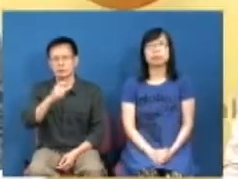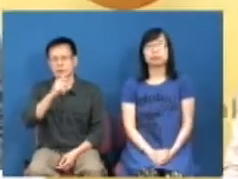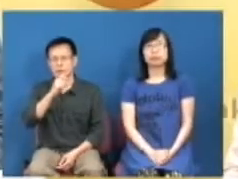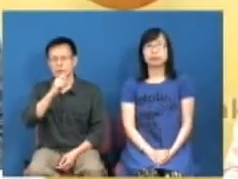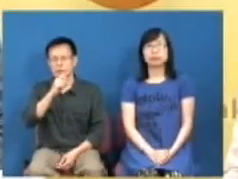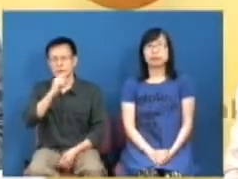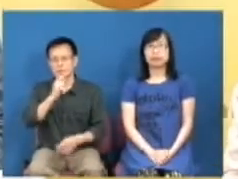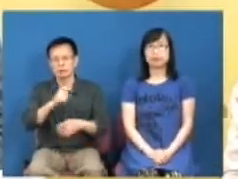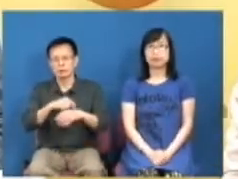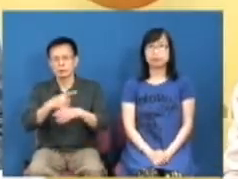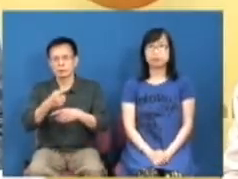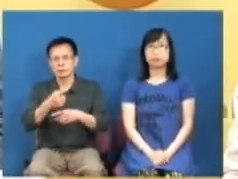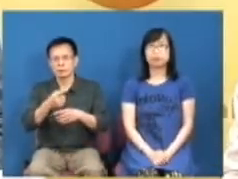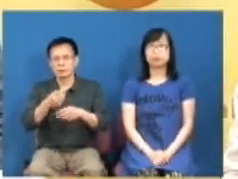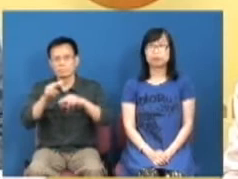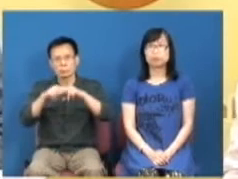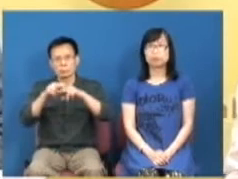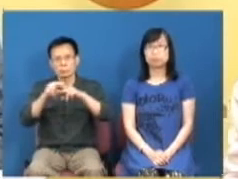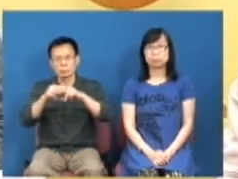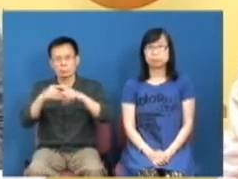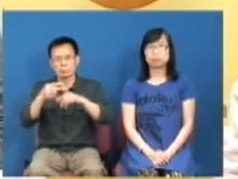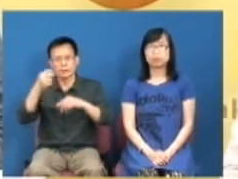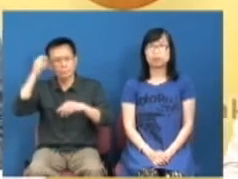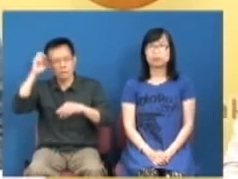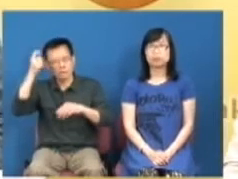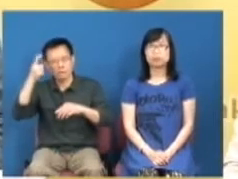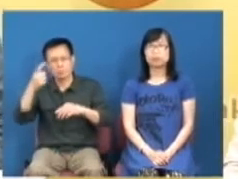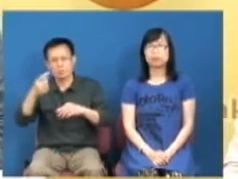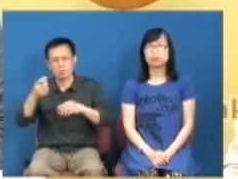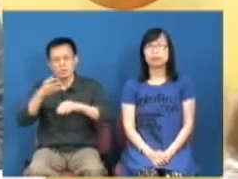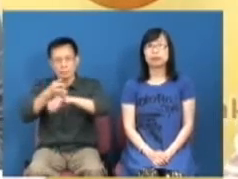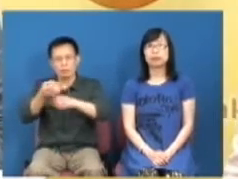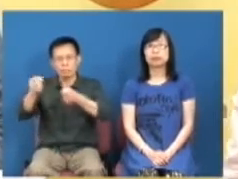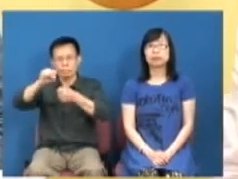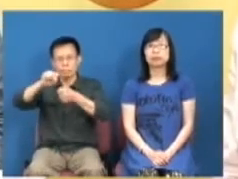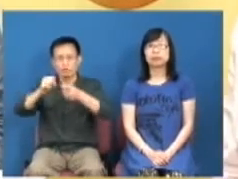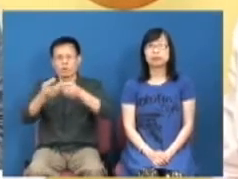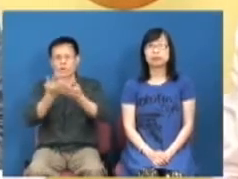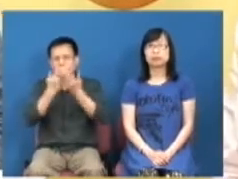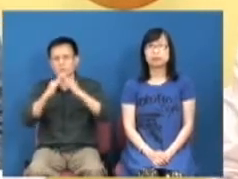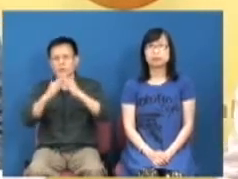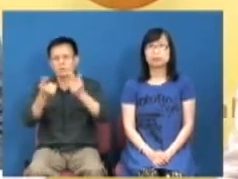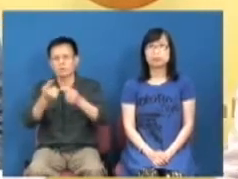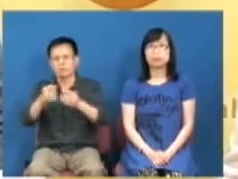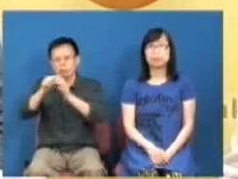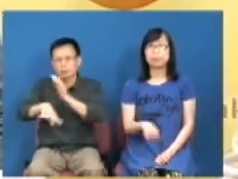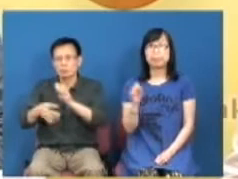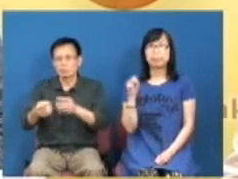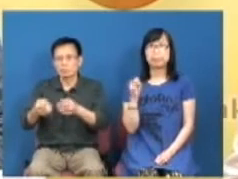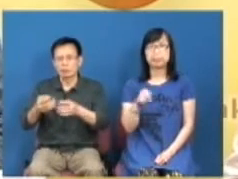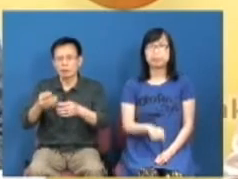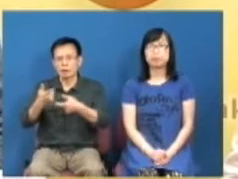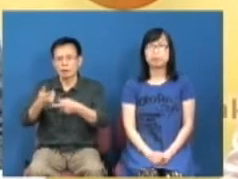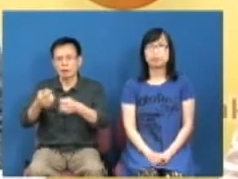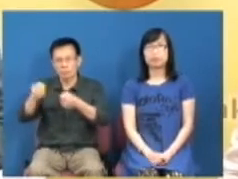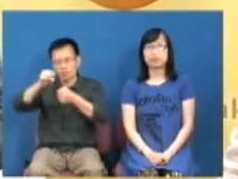為早前中國嘅智囊啦，社科院就話香港缺乏一啲科研啊嘛。 係。 咁其實呢方面，尤